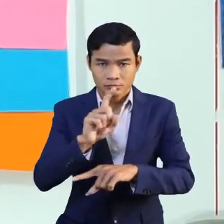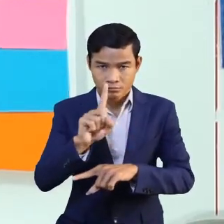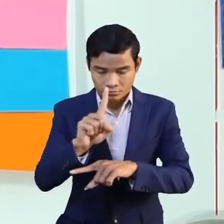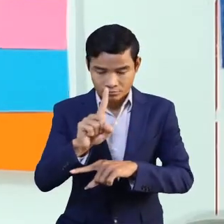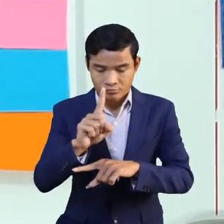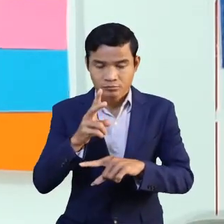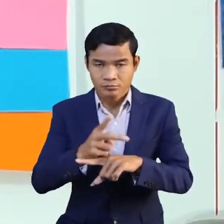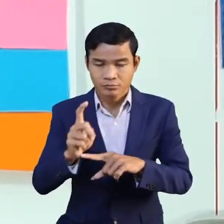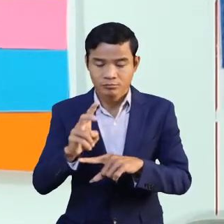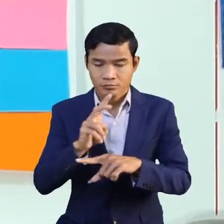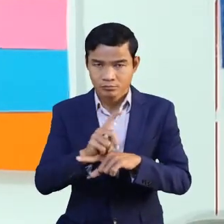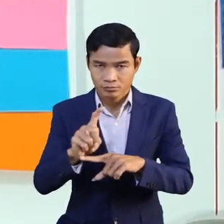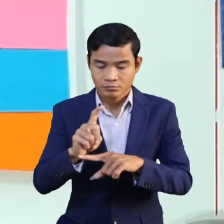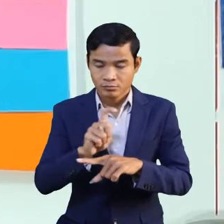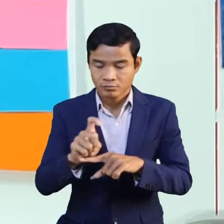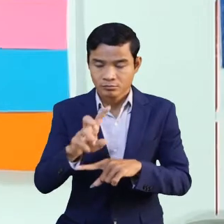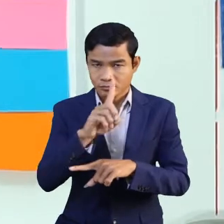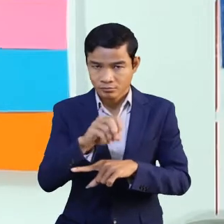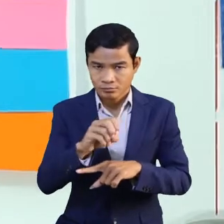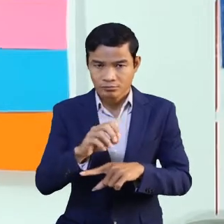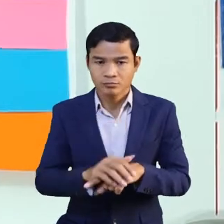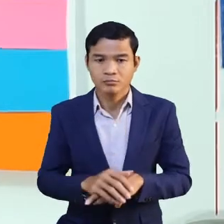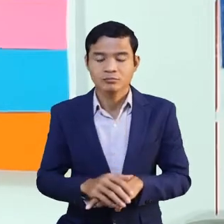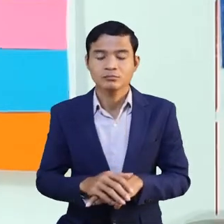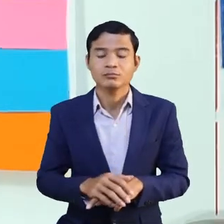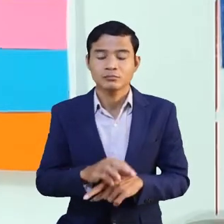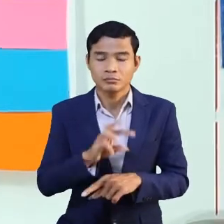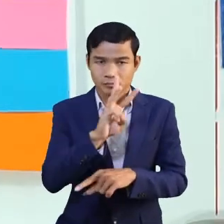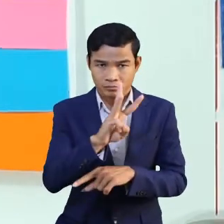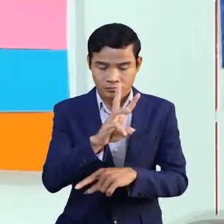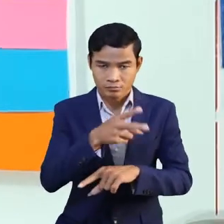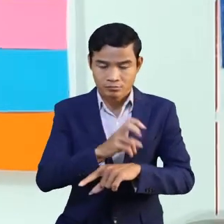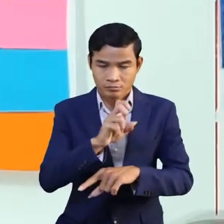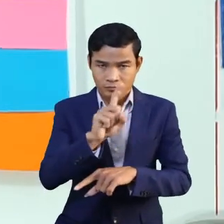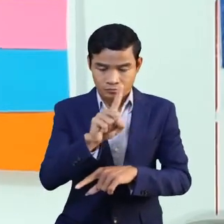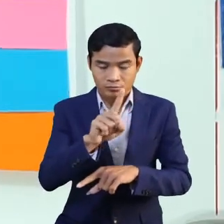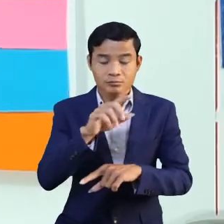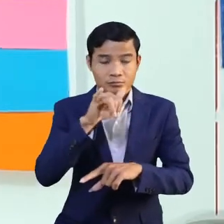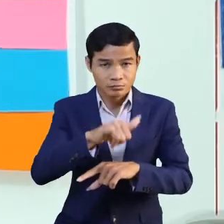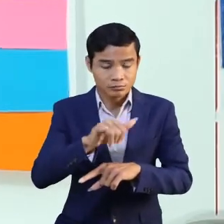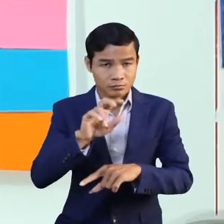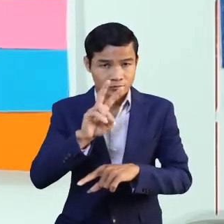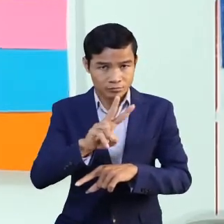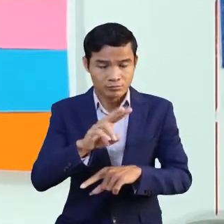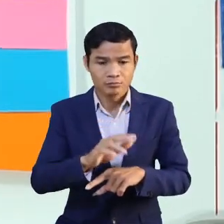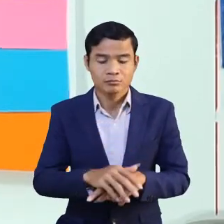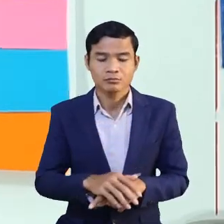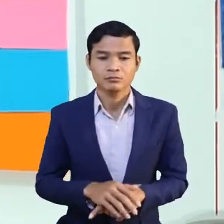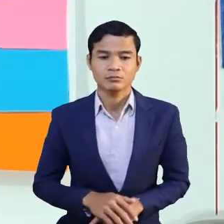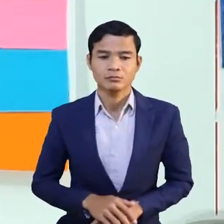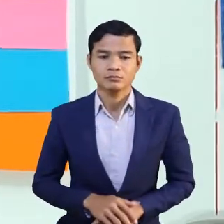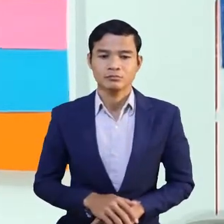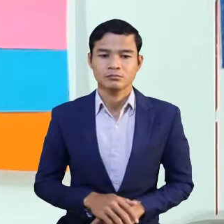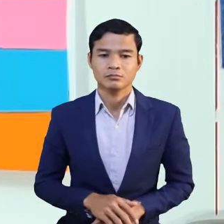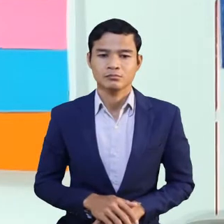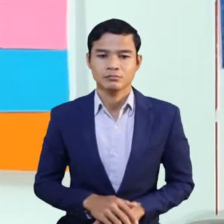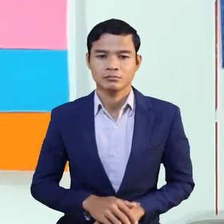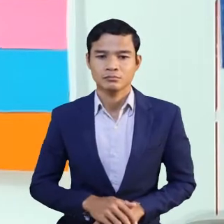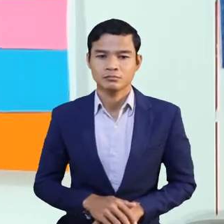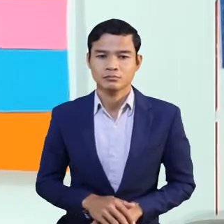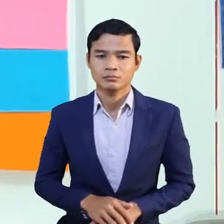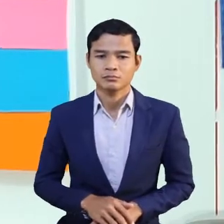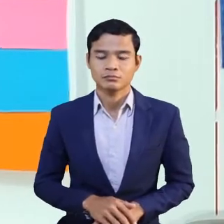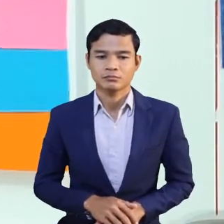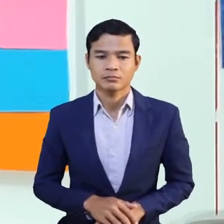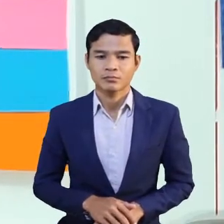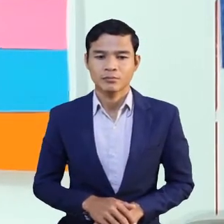1 2 2ខ្ទង់10អញ្ចឹង1ខ្ចីគេខ្ចី3ហើយគេខ្ចី1នៅសល់2ណាកូនណាអញ្ចឹងកូនមើលអានេះគឺបង្ហាញ